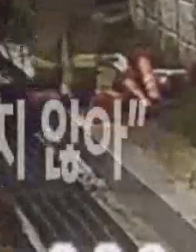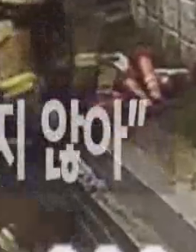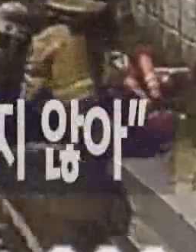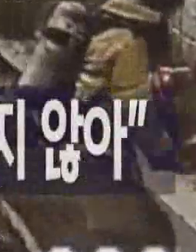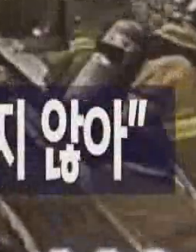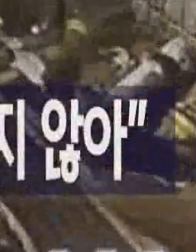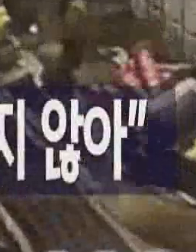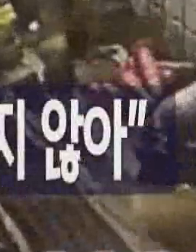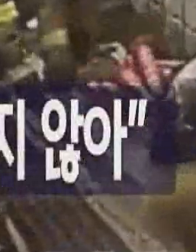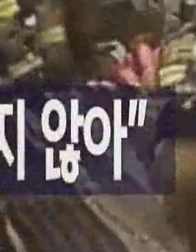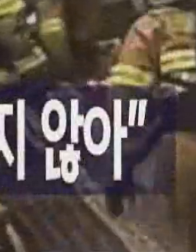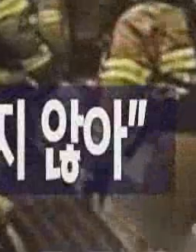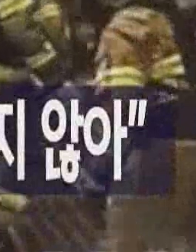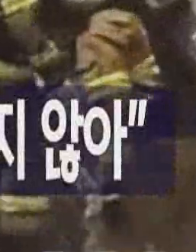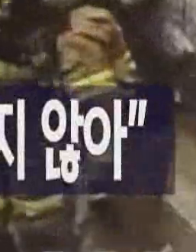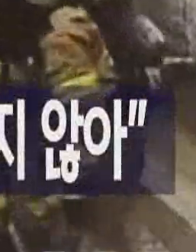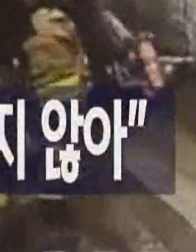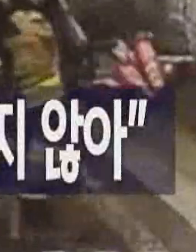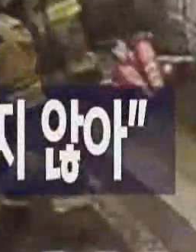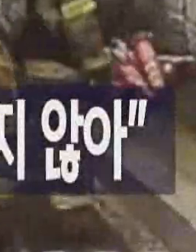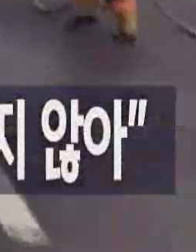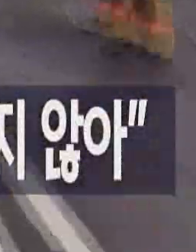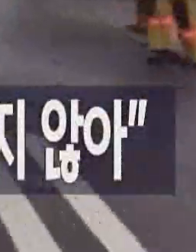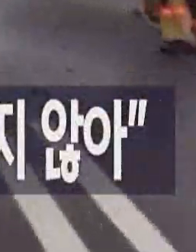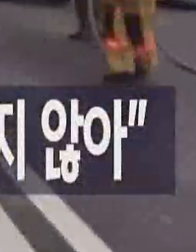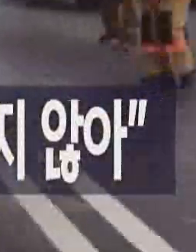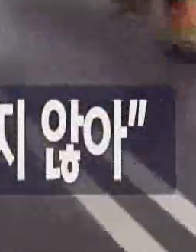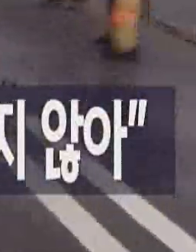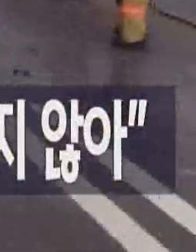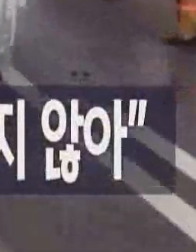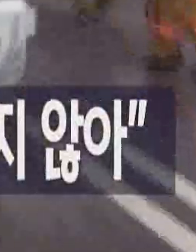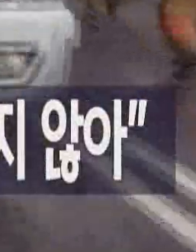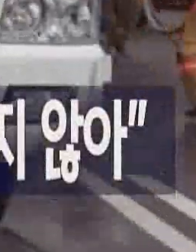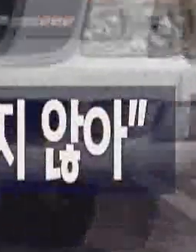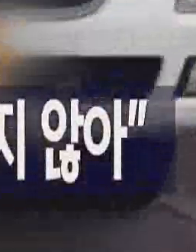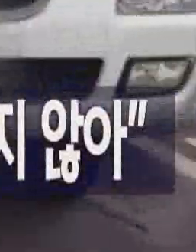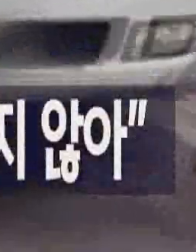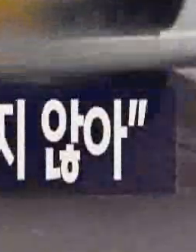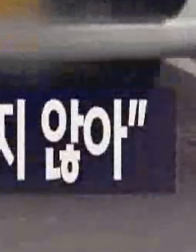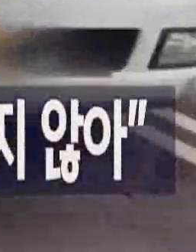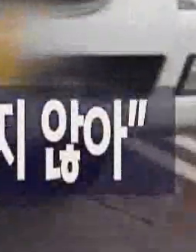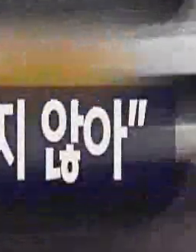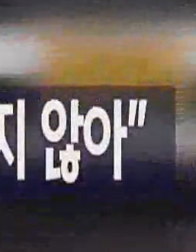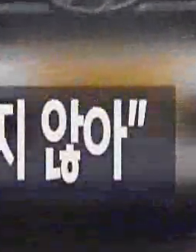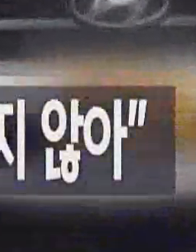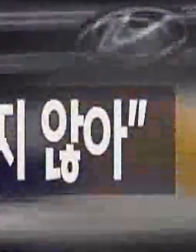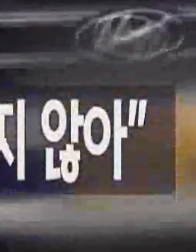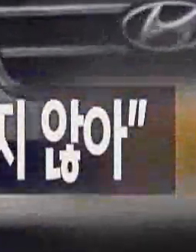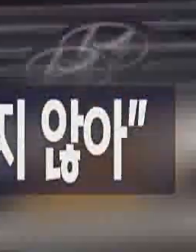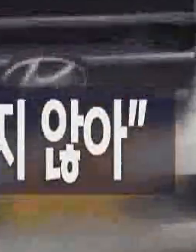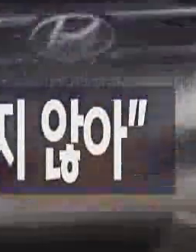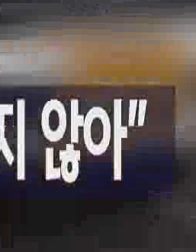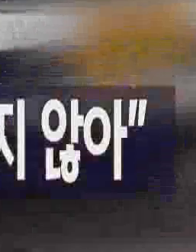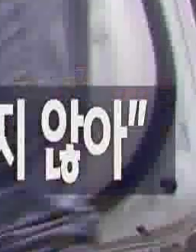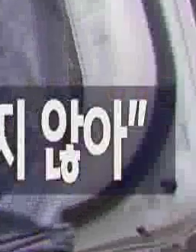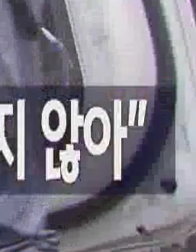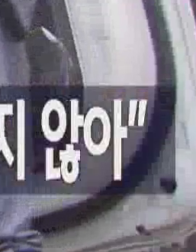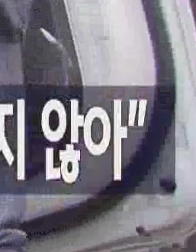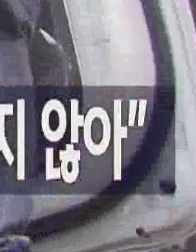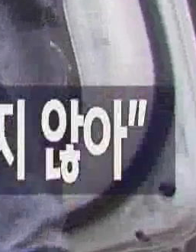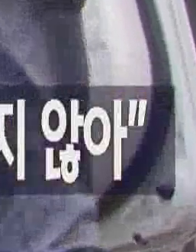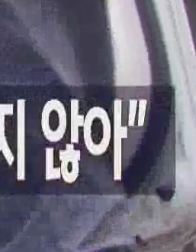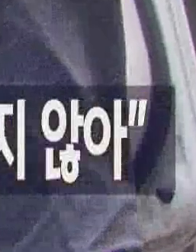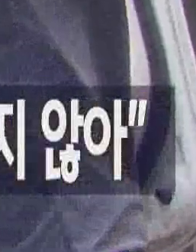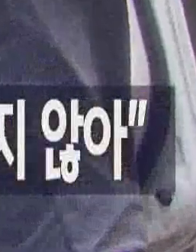무더운 날씨에 차량 화재가 잇따르고 있습니다. 이런 사고에 대비하기 위해 지난해부터 차량 내에 소화기를 비치하도록